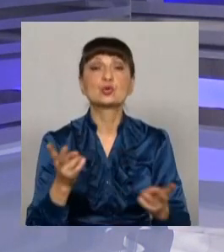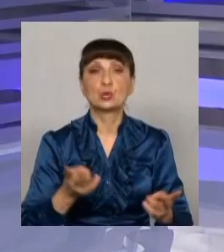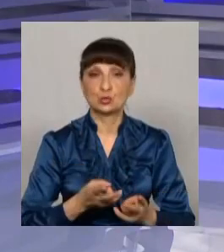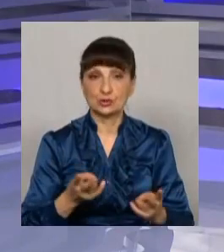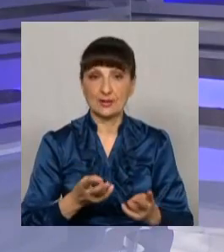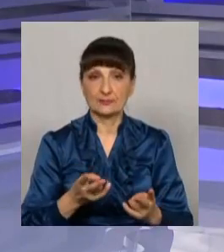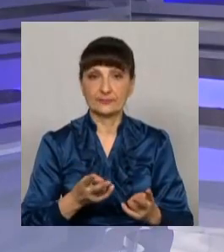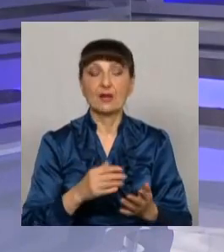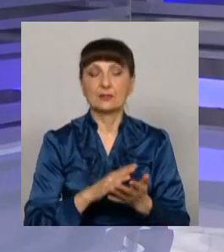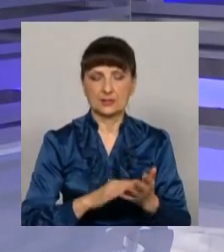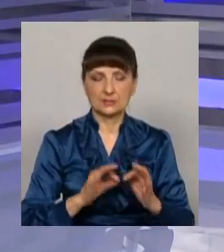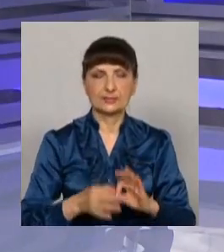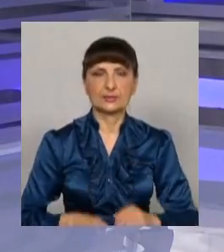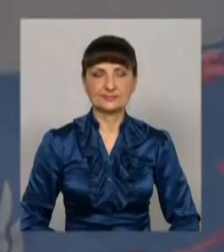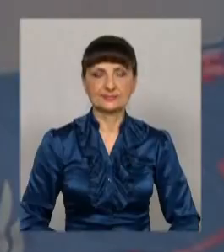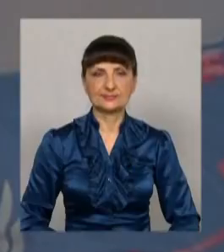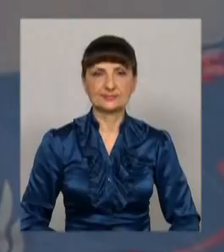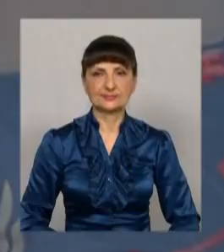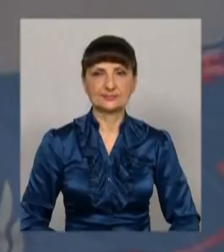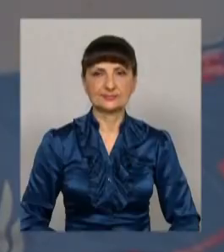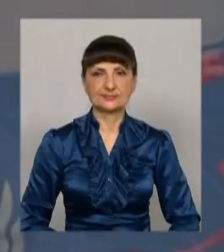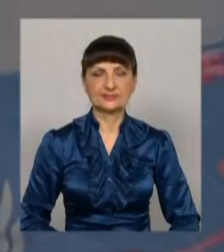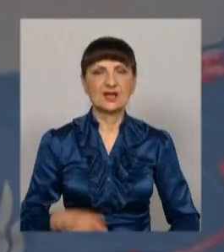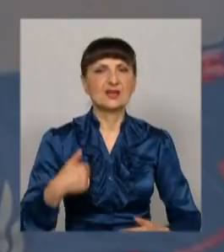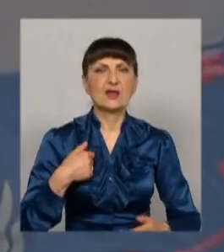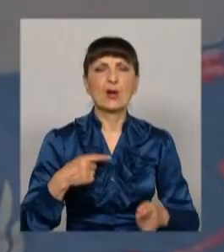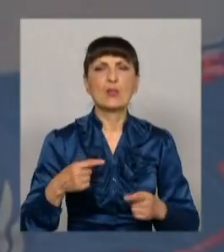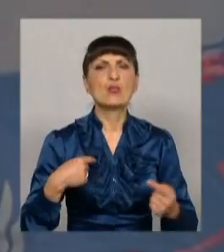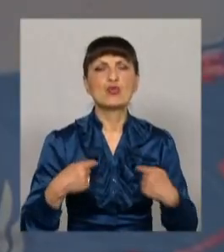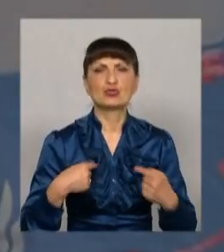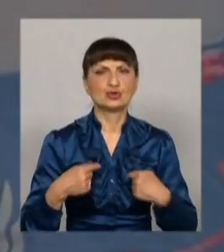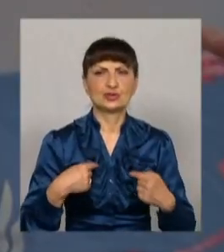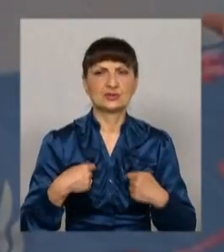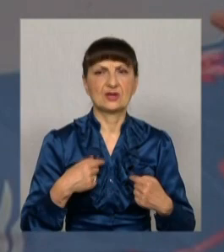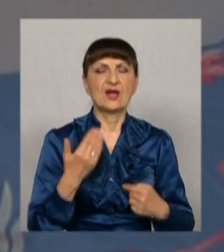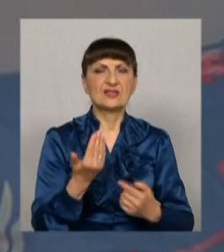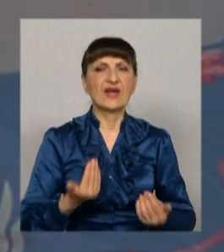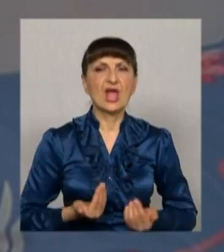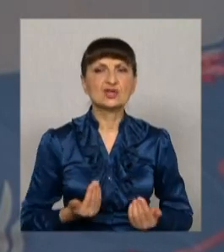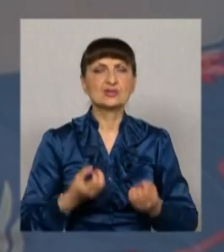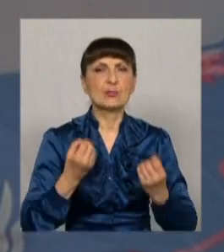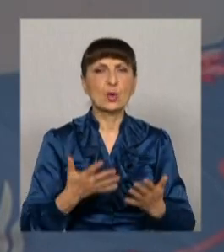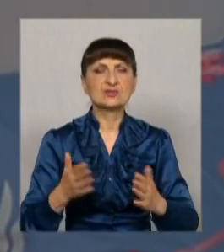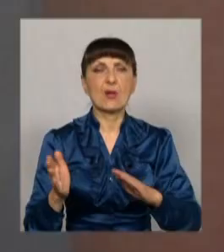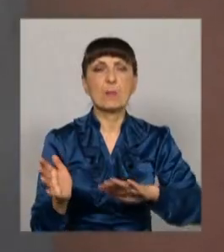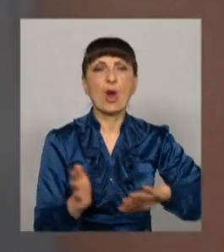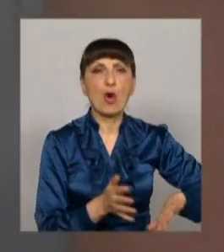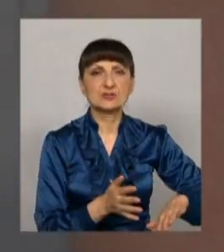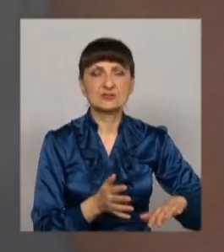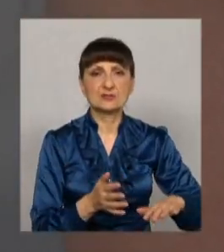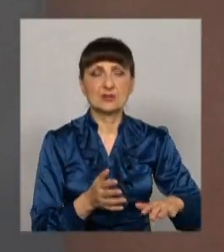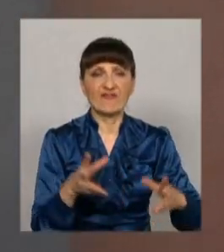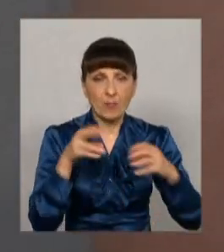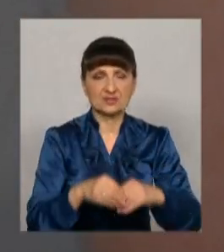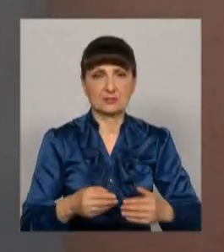Ануар Мангельдинов. Так мучаешься, и твоя жизнь просто проходит с этой болезнью. Боль,